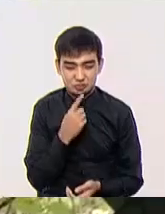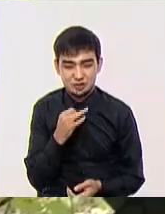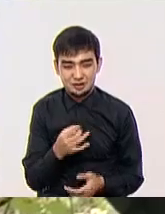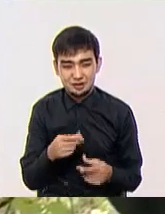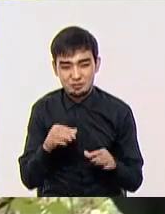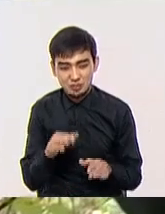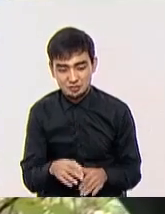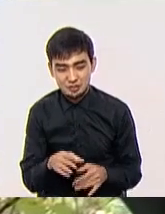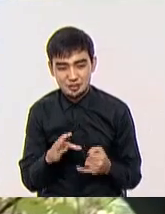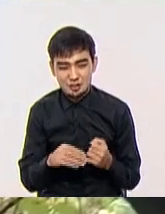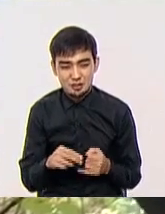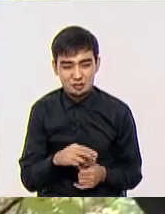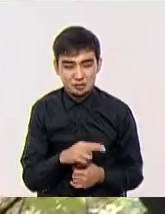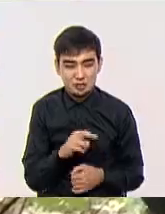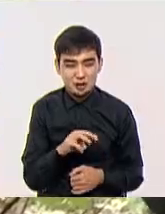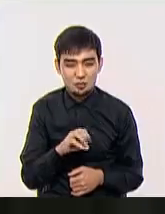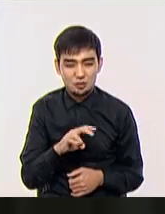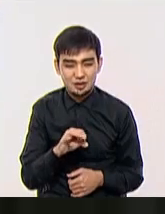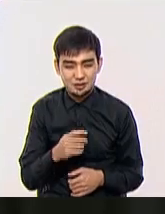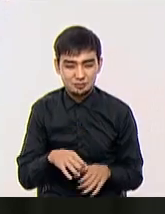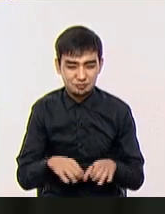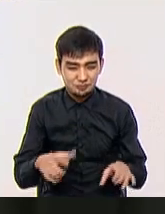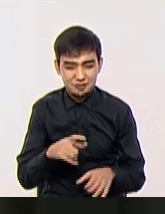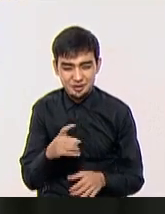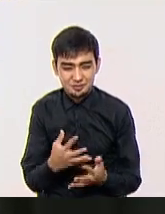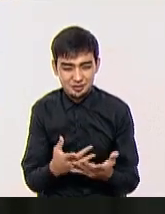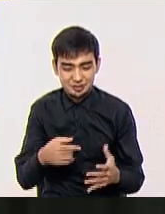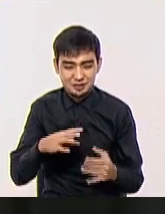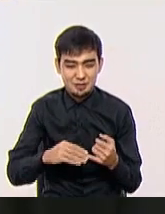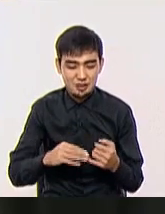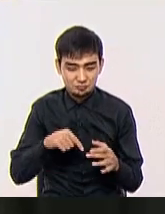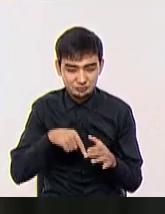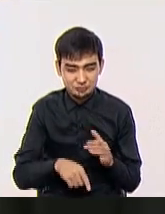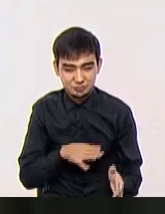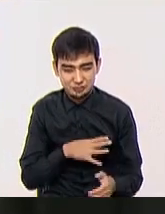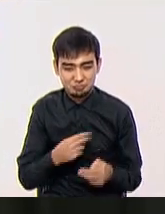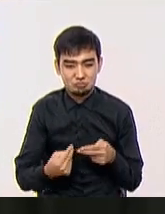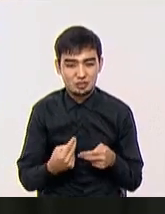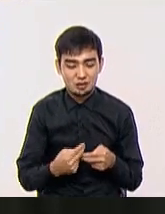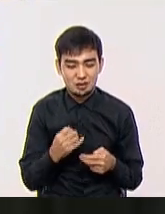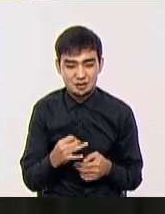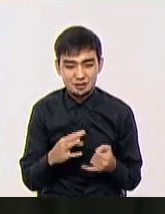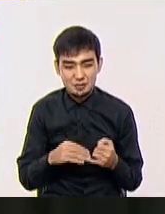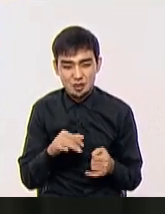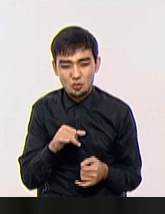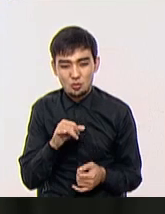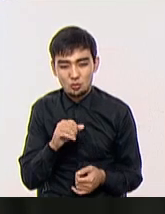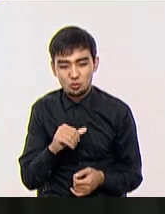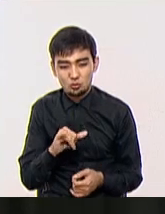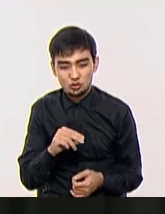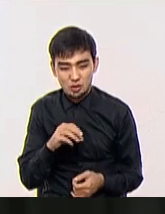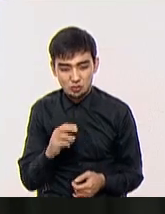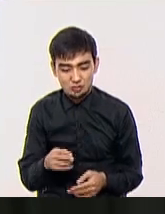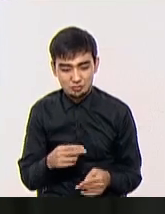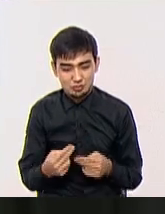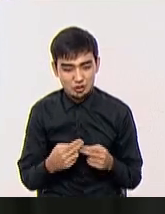должно пролегать под землей коммуникаций. Во-первых, это идет в территориальности и принадлежности земельных участков, потом